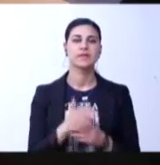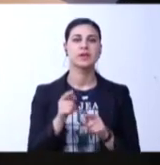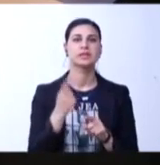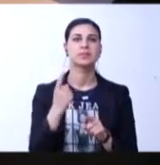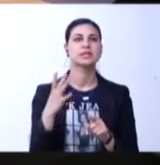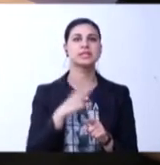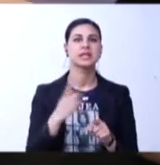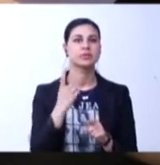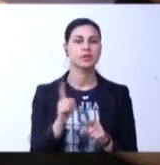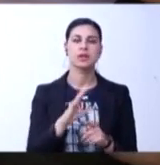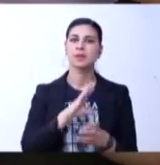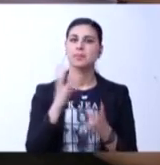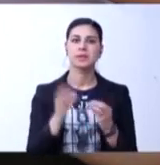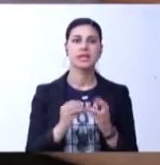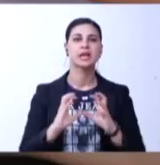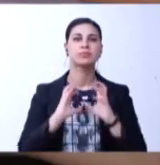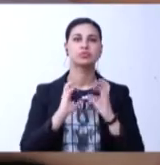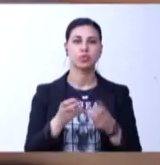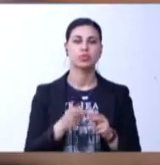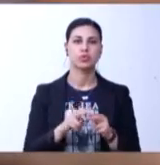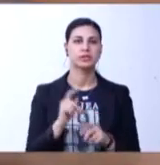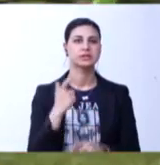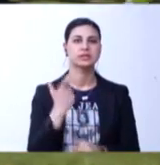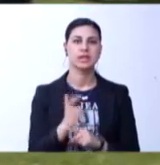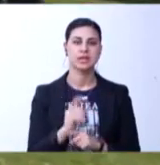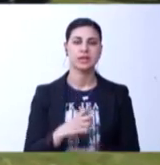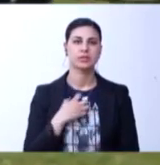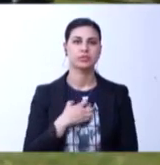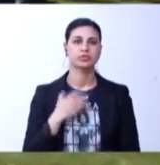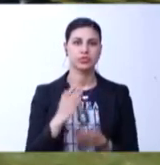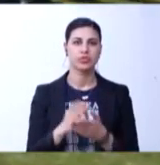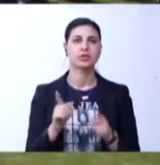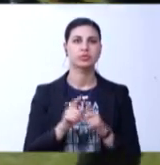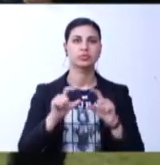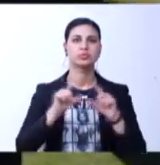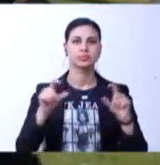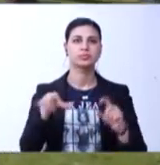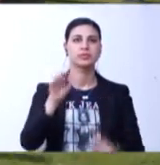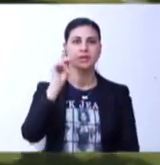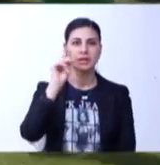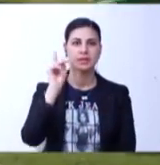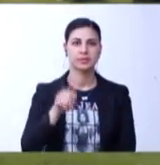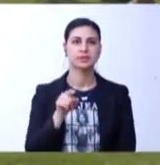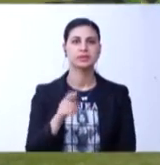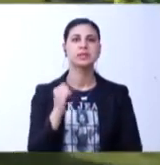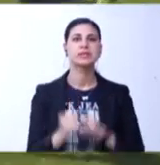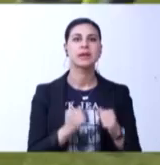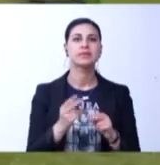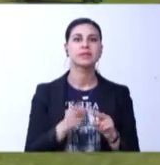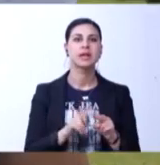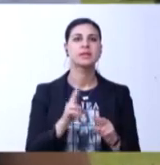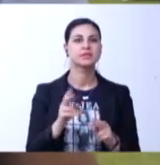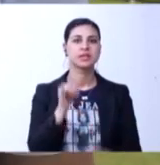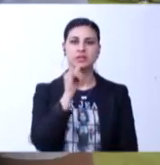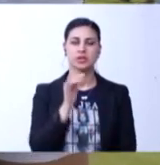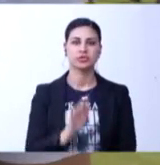მარტო საქართველო, არამედ მთელი მსოფლიო და ეს არის ყველაზე მნიშვნელოვანი. სლოგანიც იცით როგორიც არის, რომ დავრბივათ მათთვის, ვისაც ეს არ